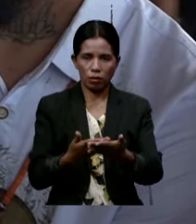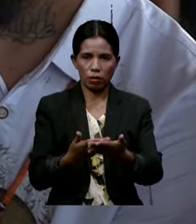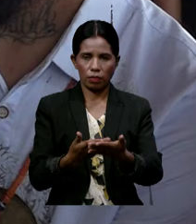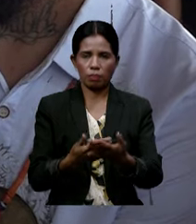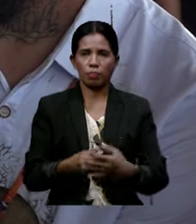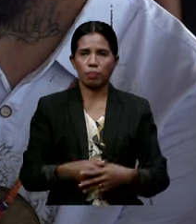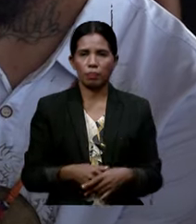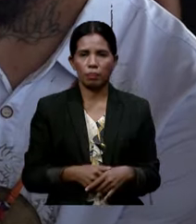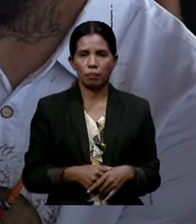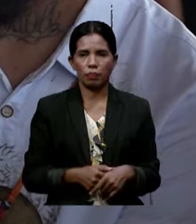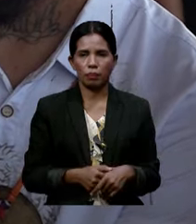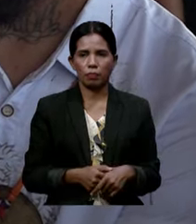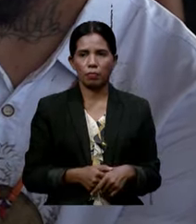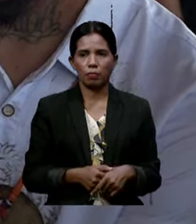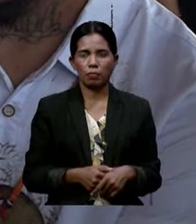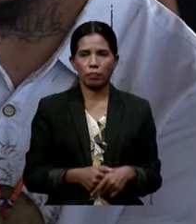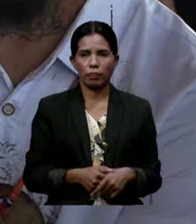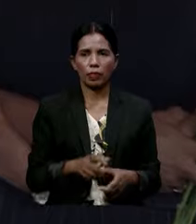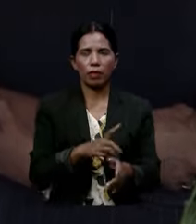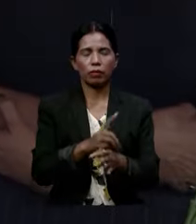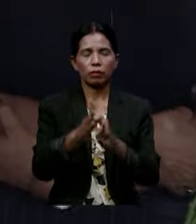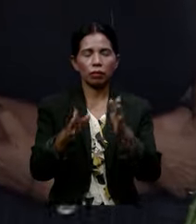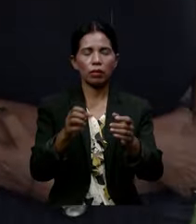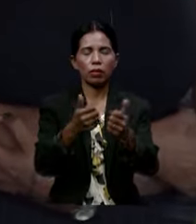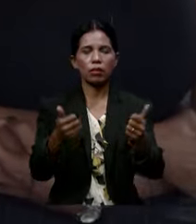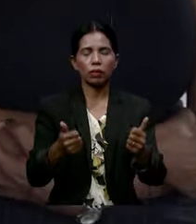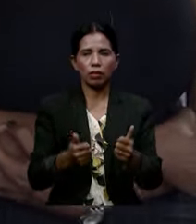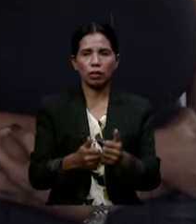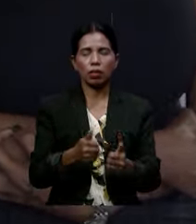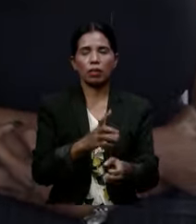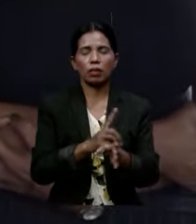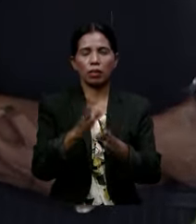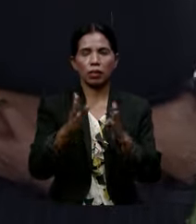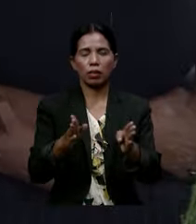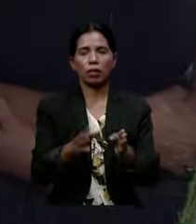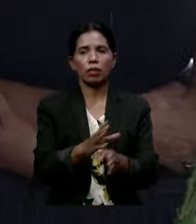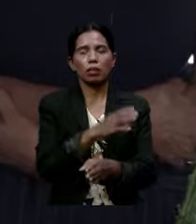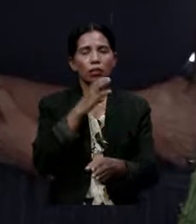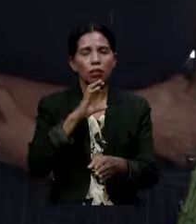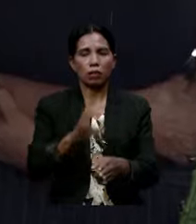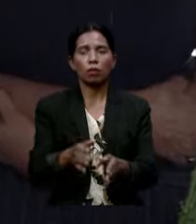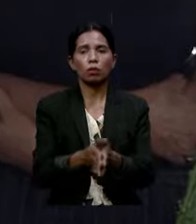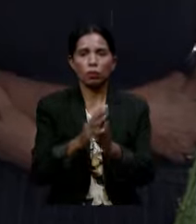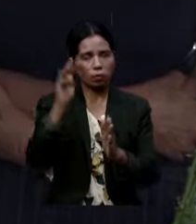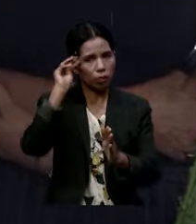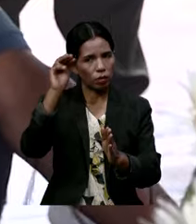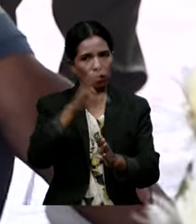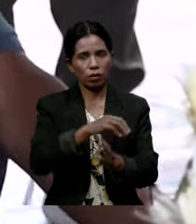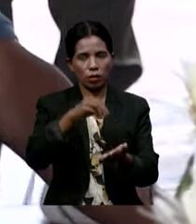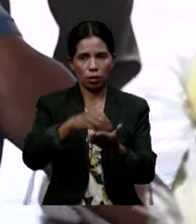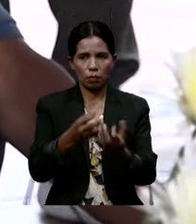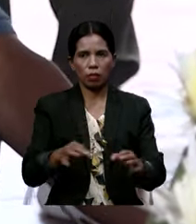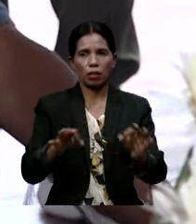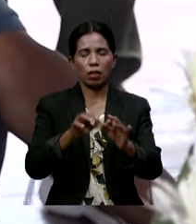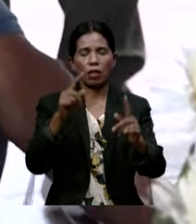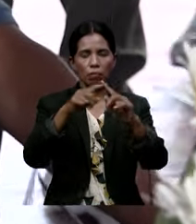digno. Além de diretor Associação Deficiente Timor-Leste, o ministério competente, a total prioridade ba